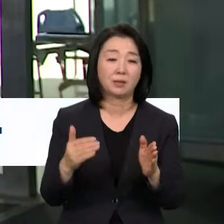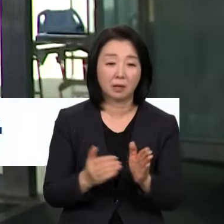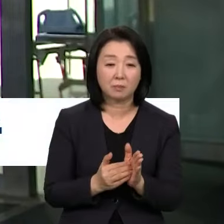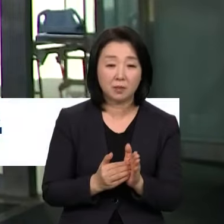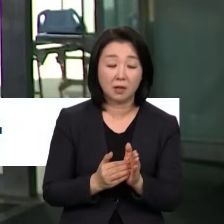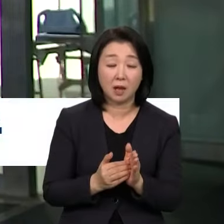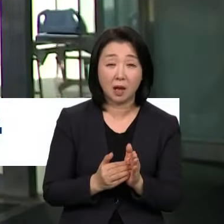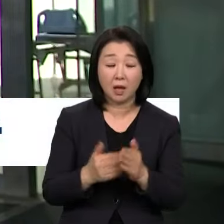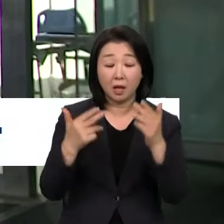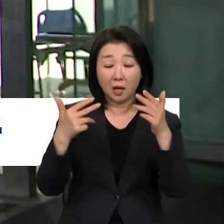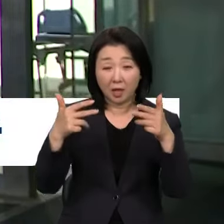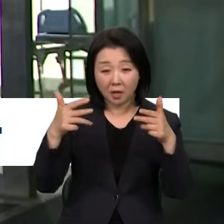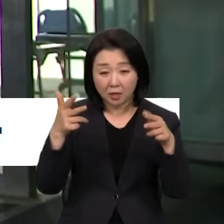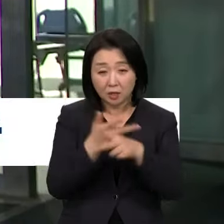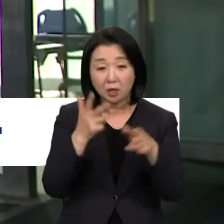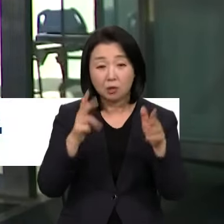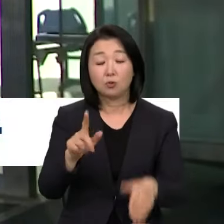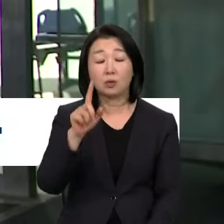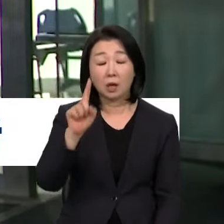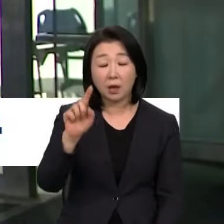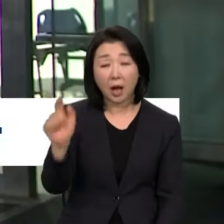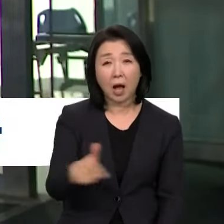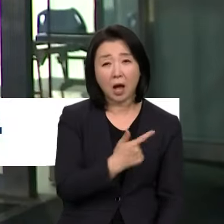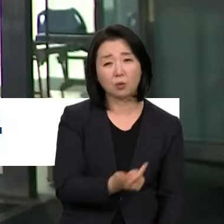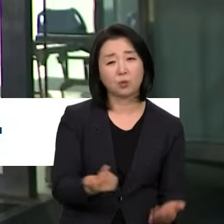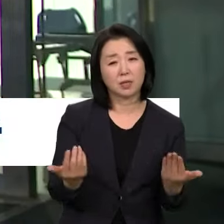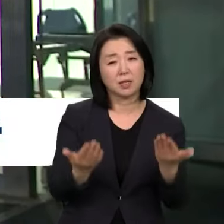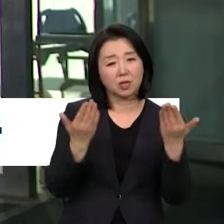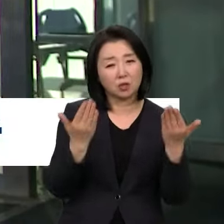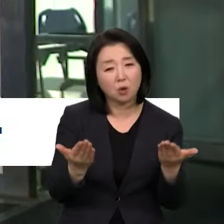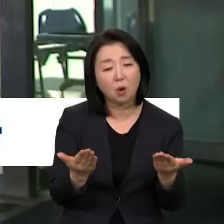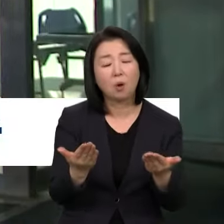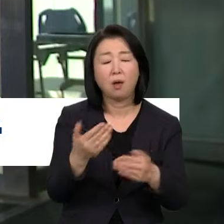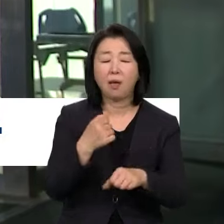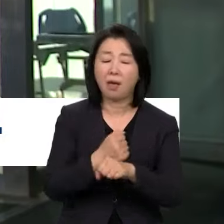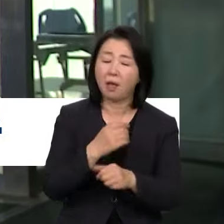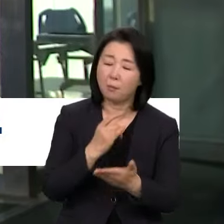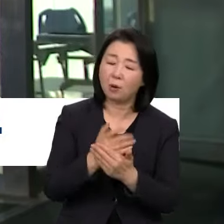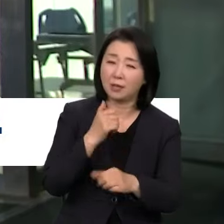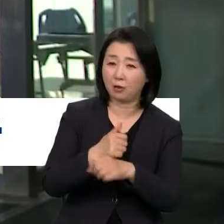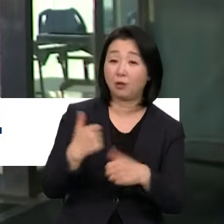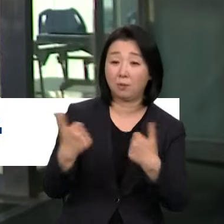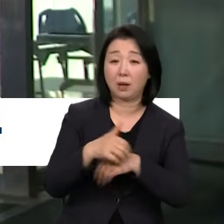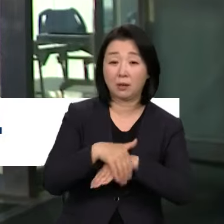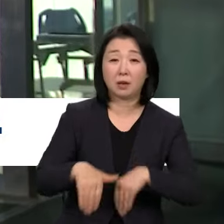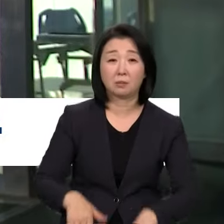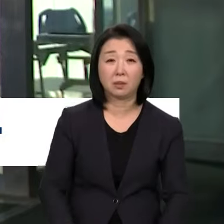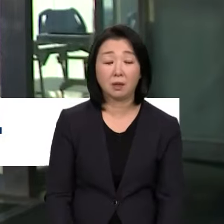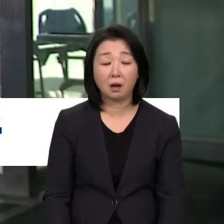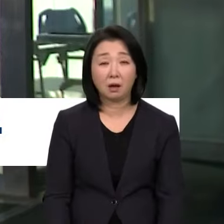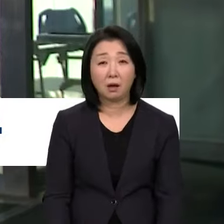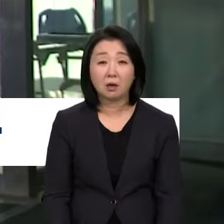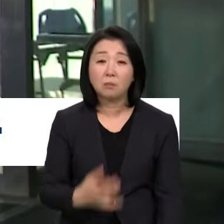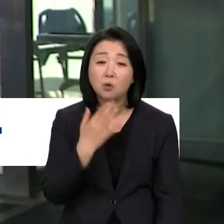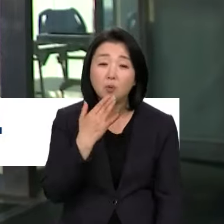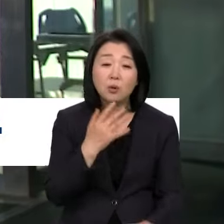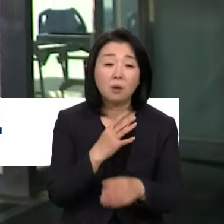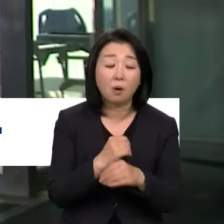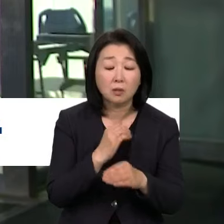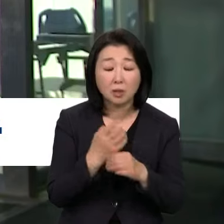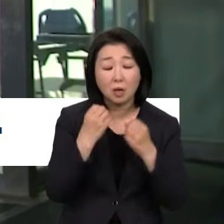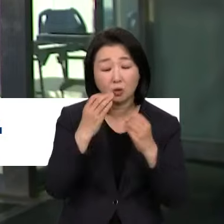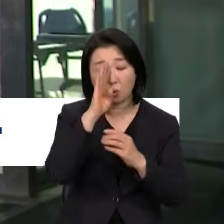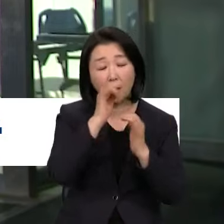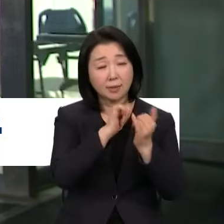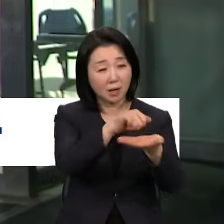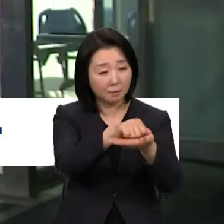이렇게 일반 진료를 중단하는 하루 셧다운을 할지는 추후에 다시 논의할 예정입니다. 한다면 무슨 요일을 할지, 신규 환자는